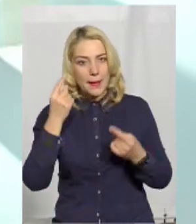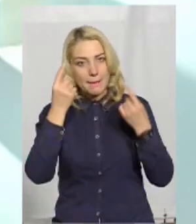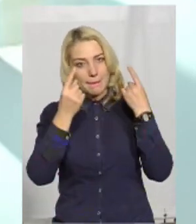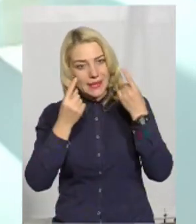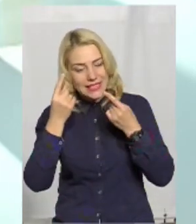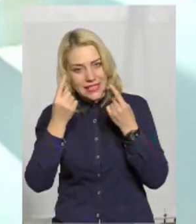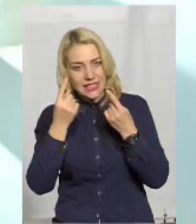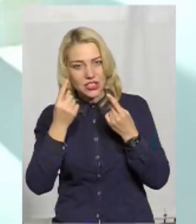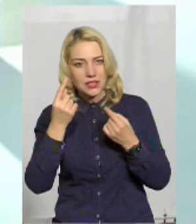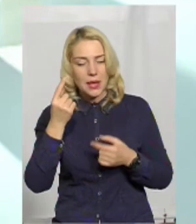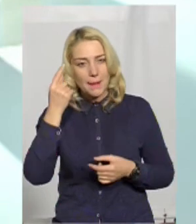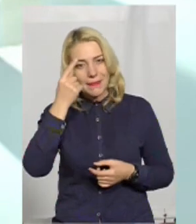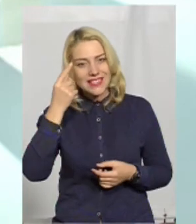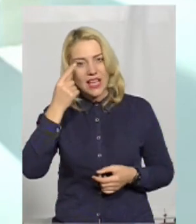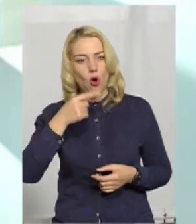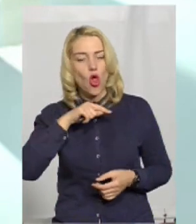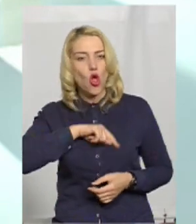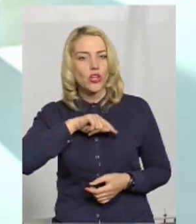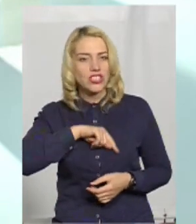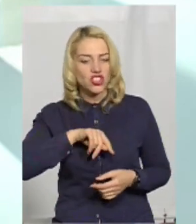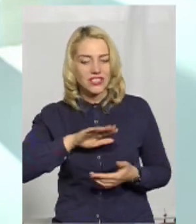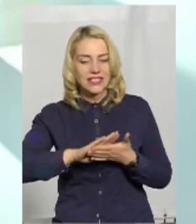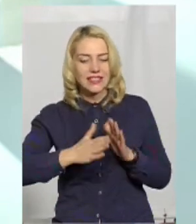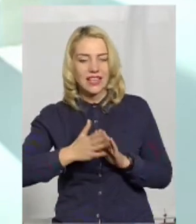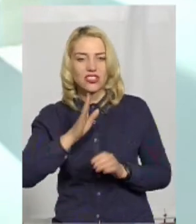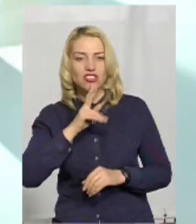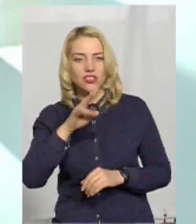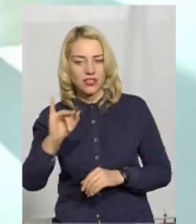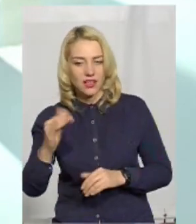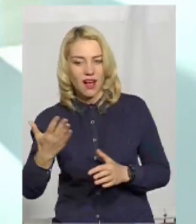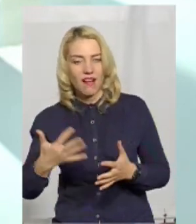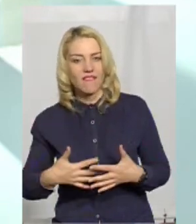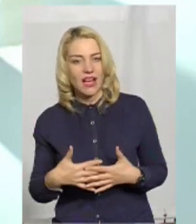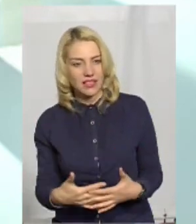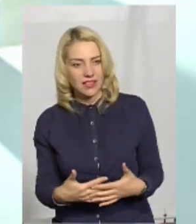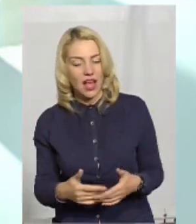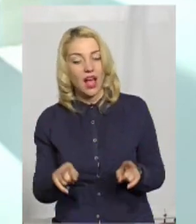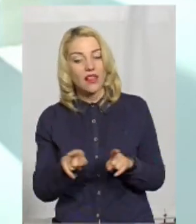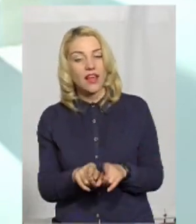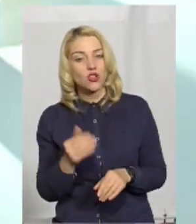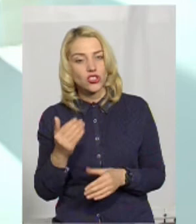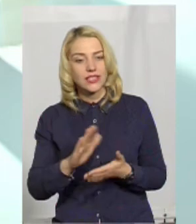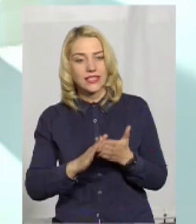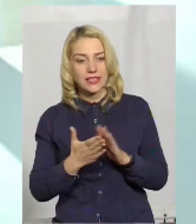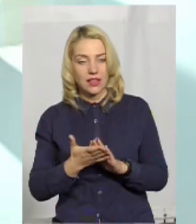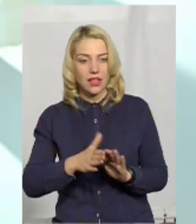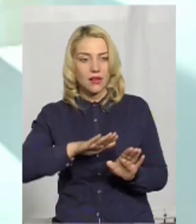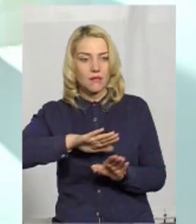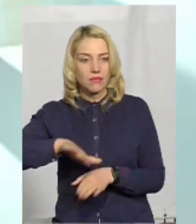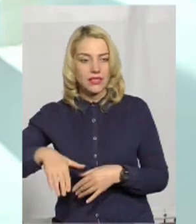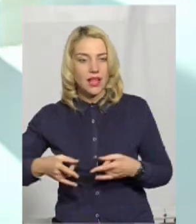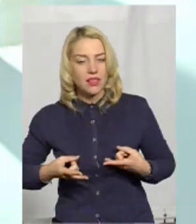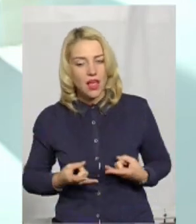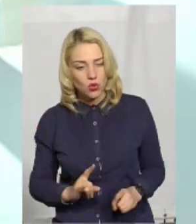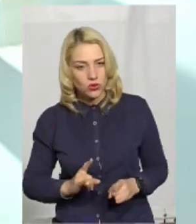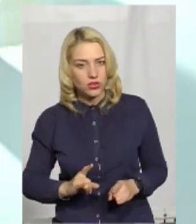психічний і психологічний стан жінки, яка вагітна, а також її стан після народження.